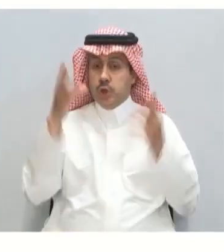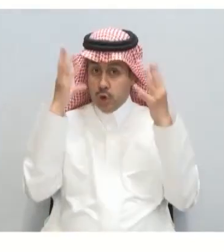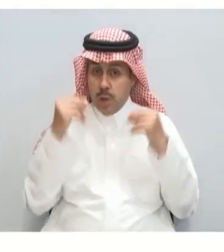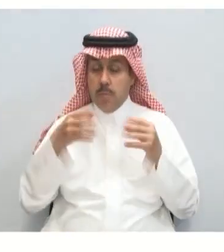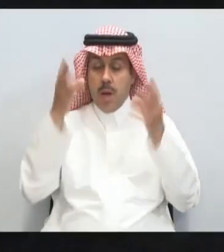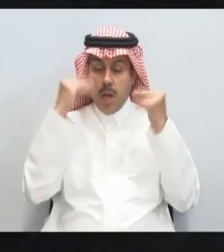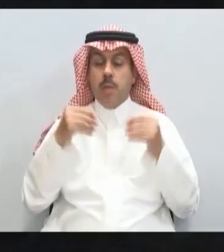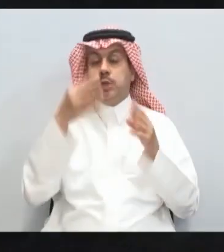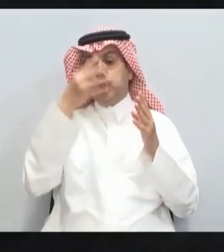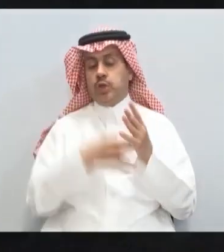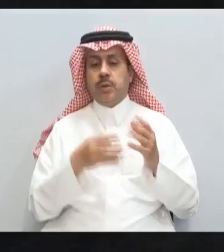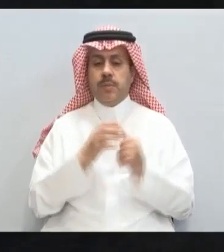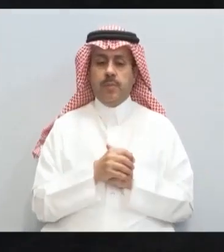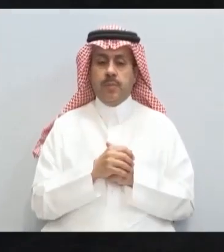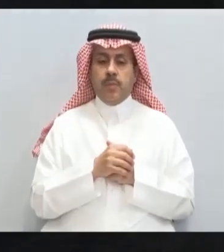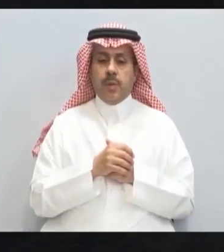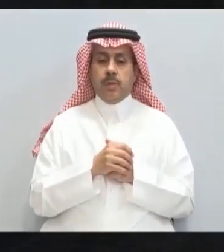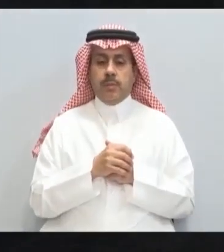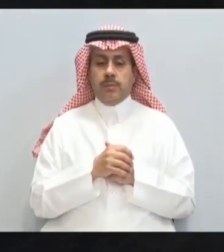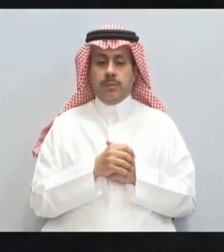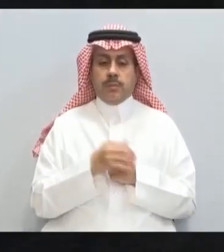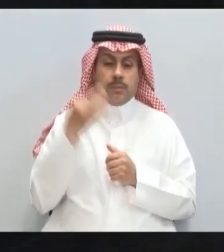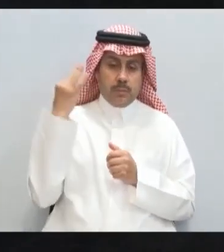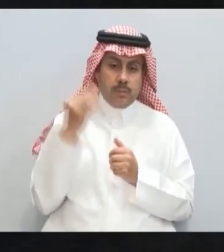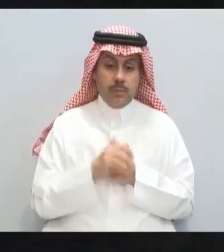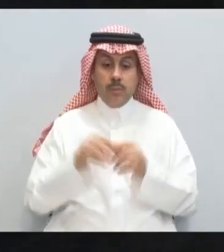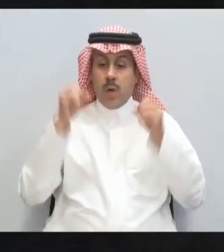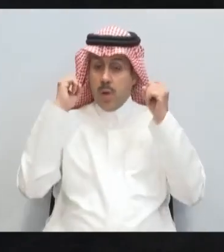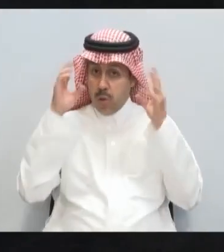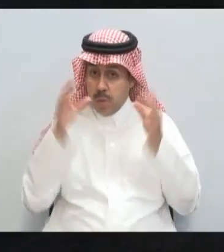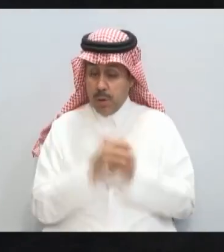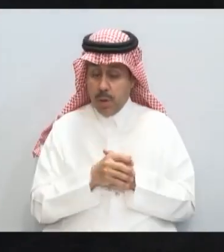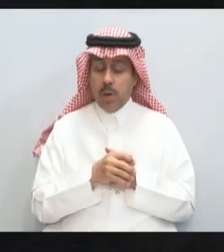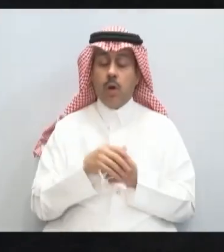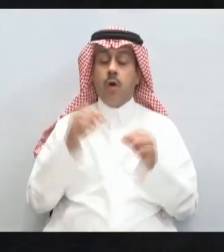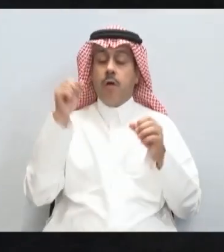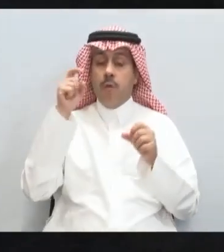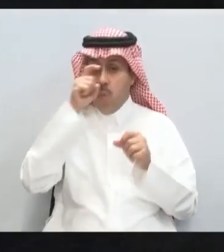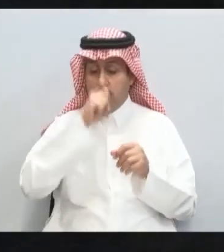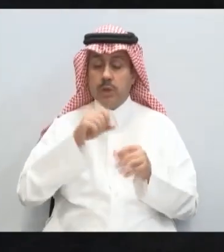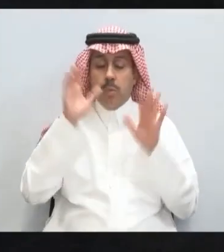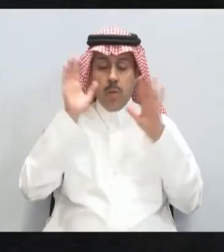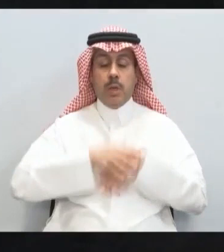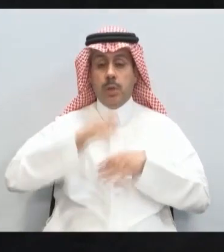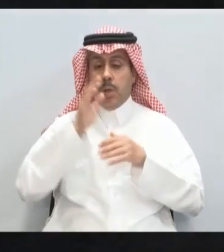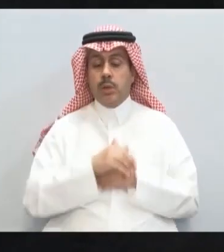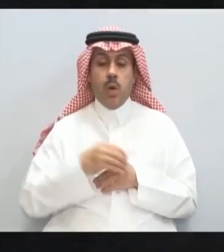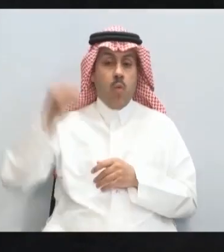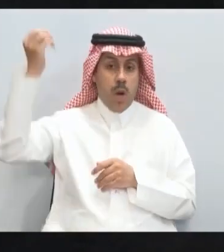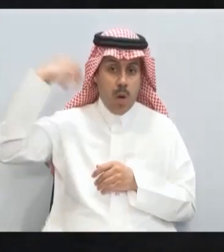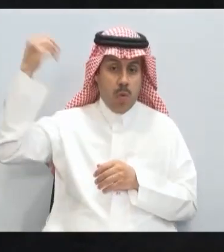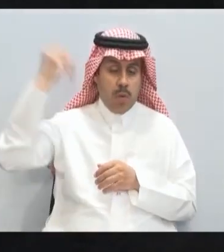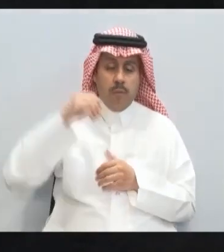عباده العلماء وايضا من الاسباب وهو الثالث الاكثار من الفرائض والنوافل فكلما ازداد